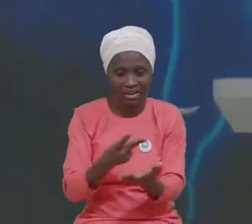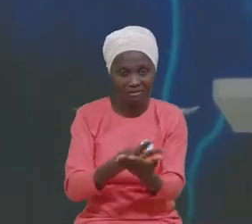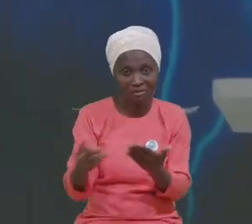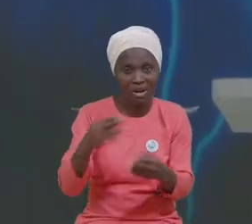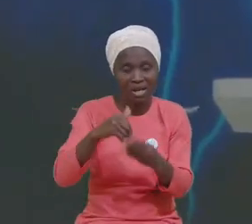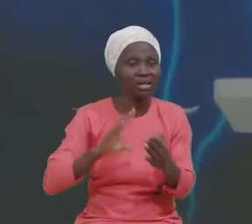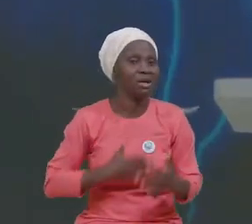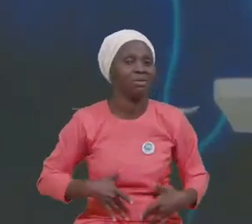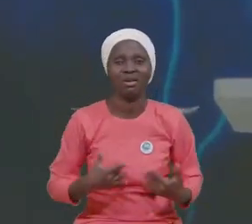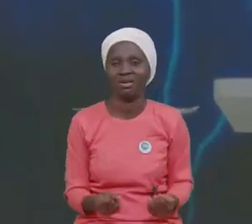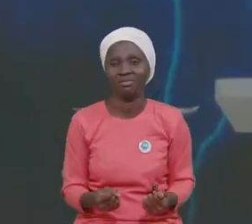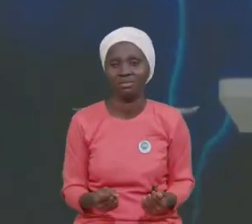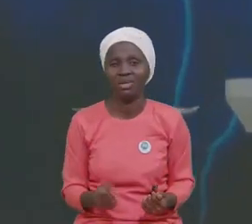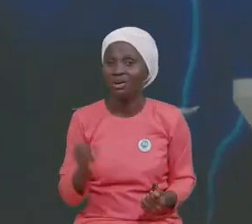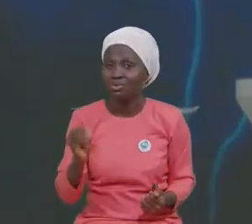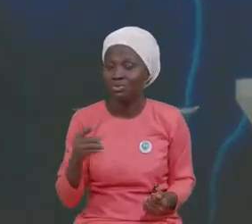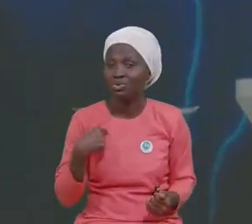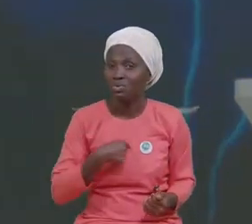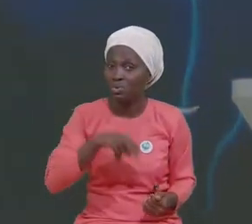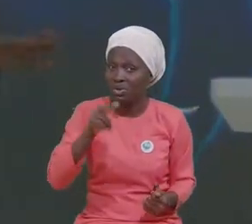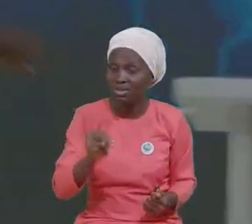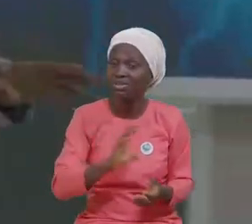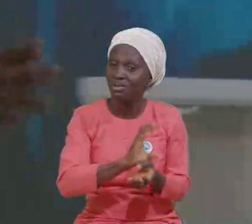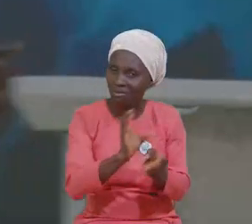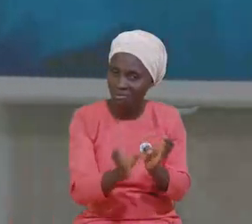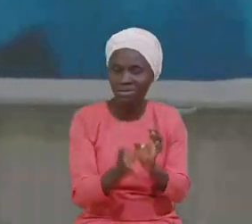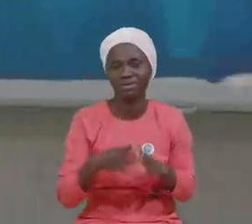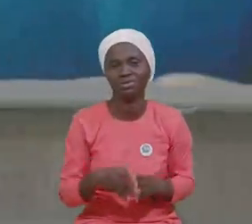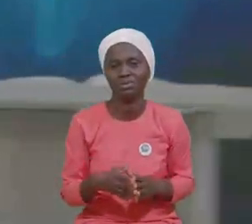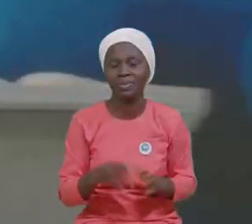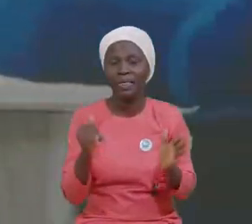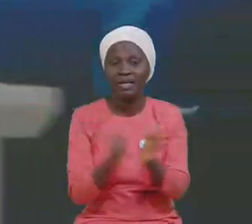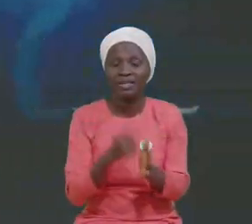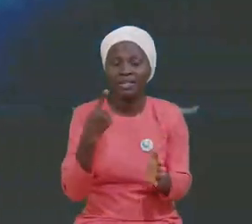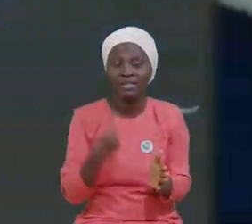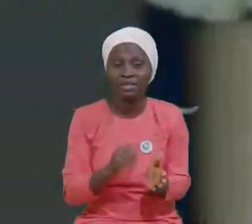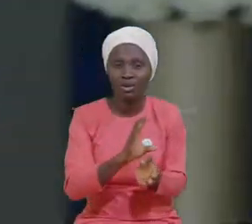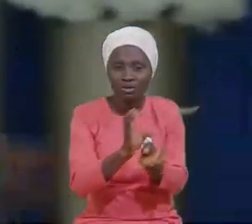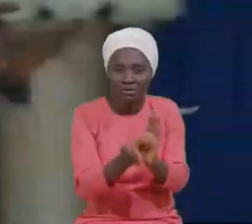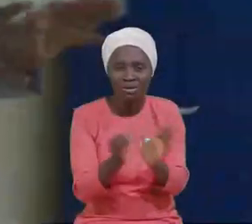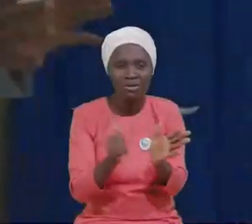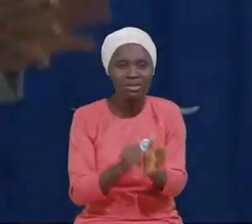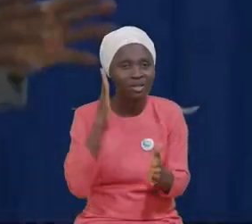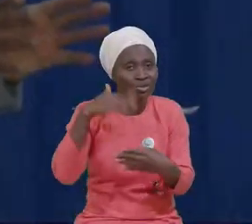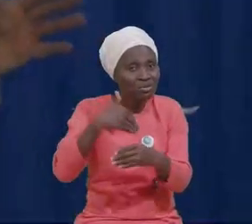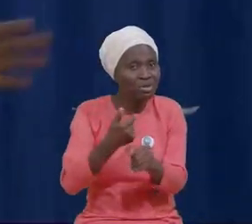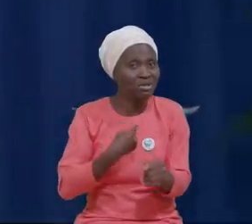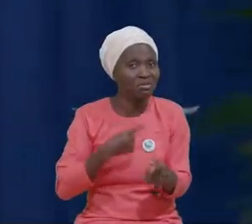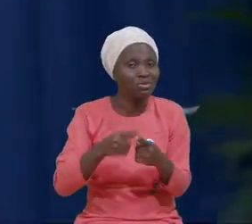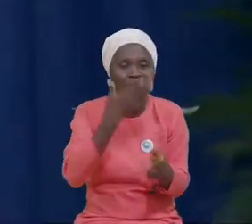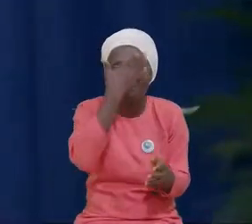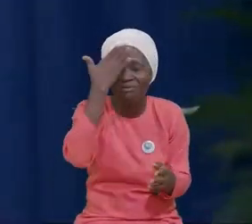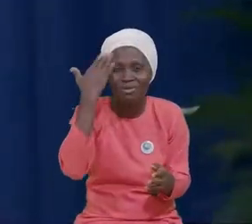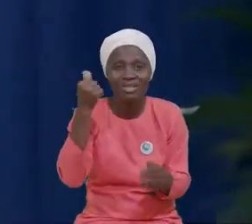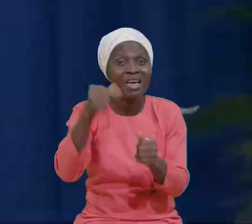vies. Nous avons besoin de la conversion. La conversion qui m'amènera à oublier